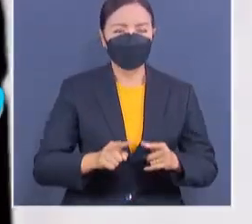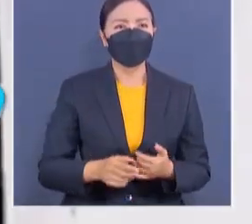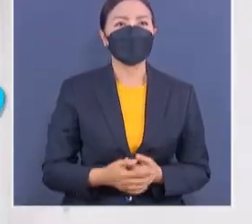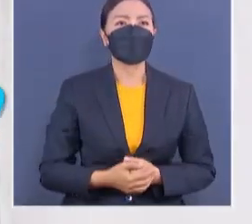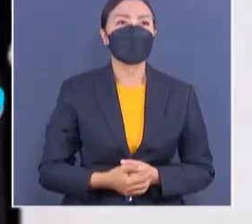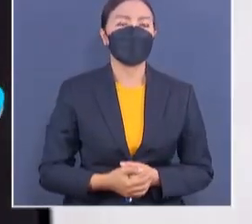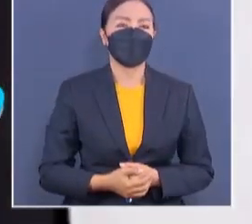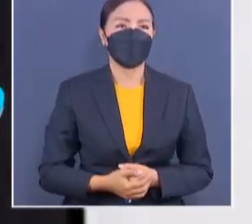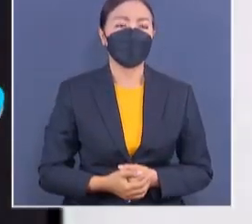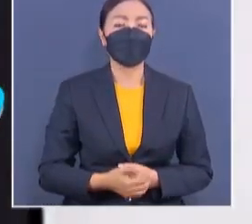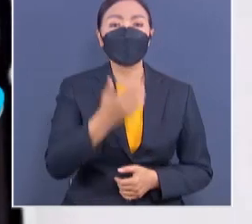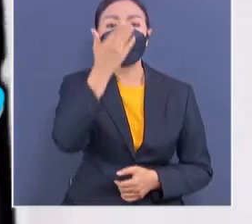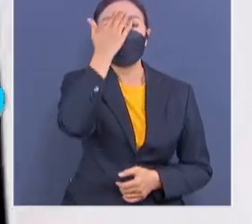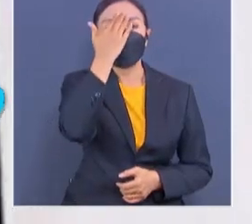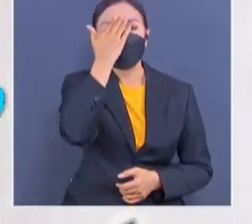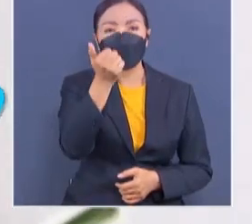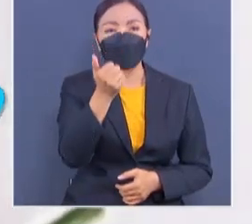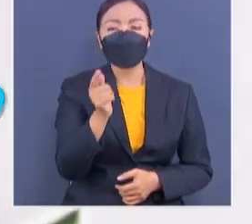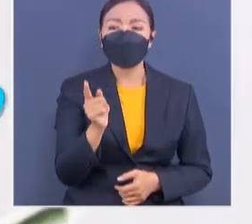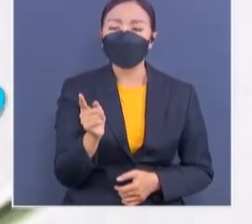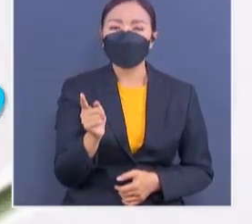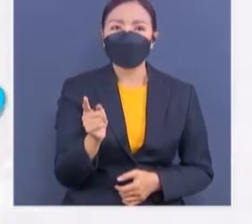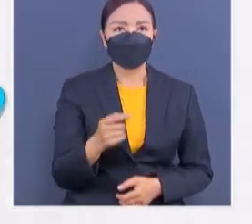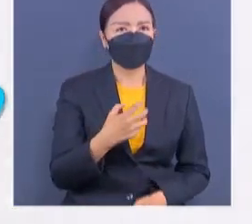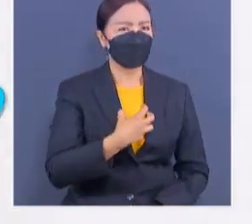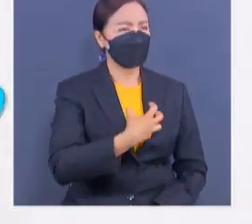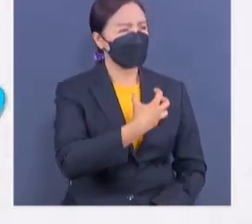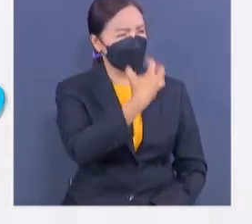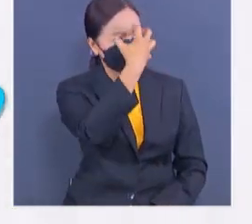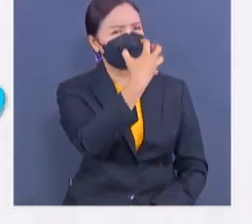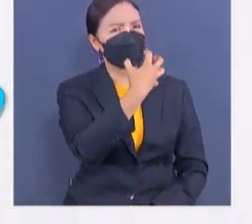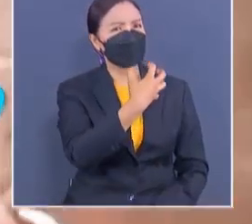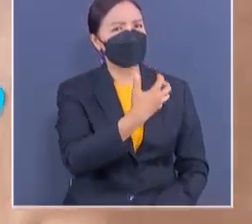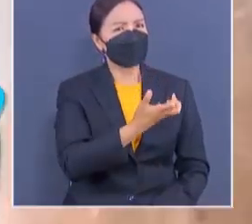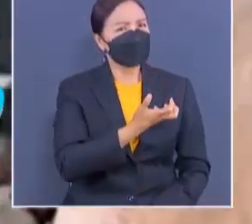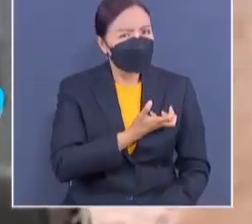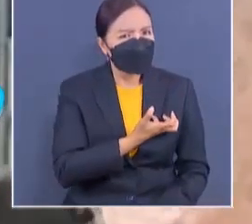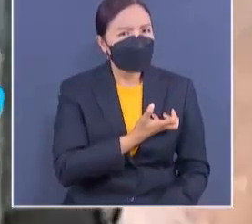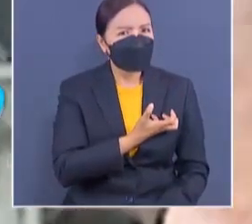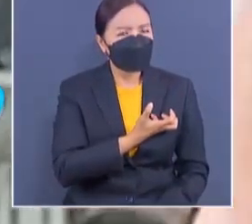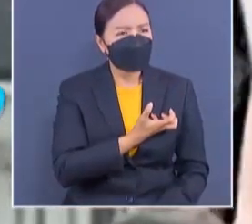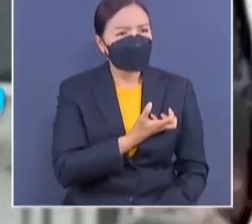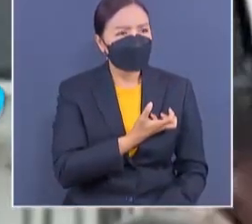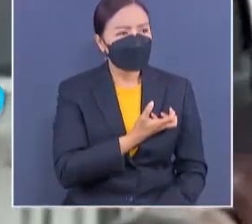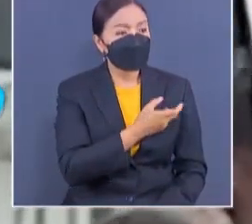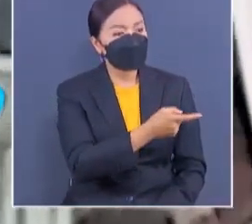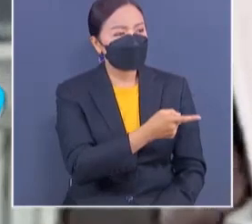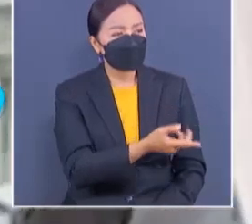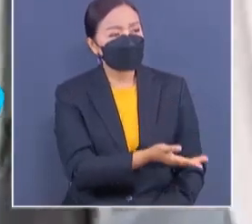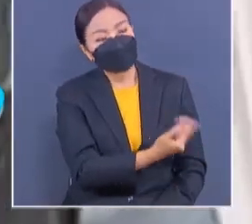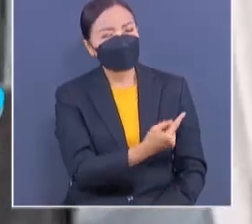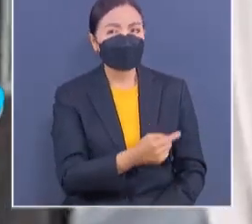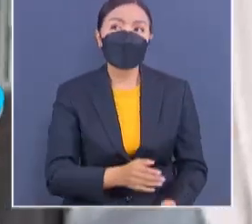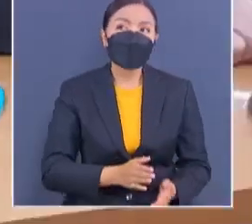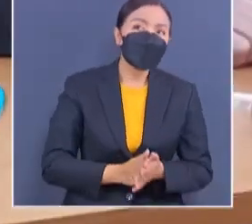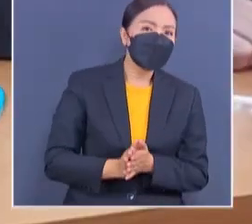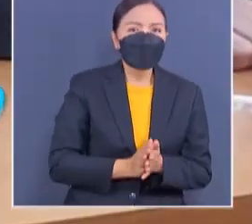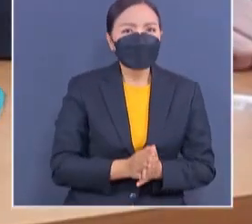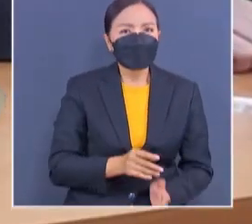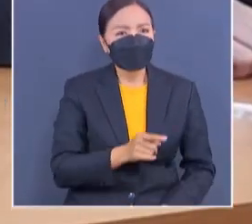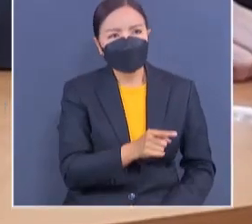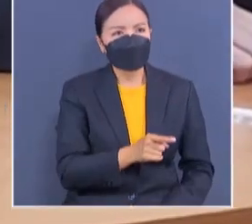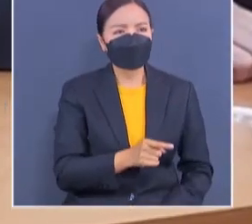งเป็นเพราะอะไรเขาบอกเป็นเพราะว่าโมโหแล้วมันแค้นที่ถูกท้าทายครับ